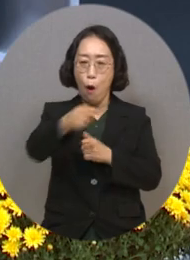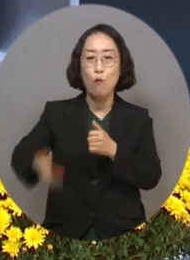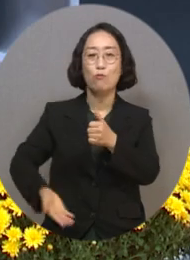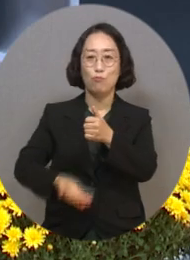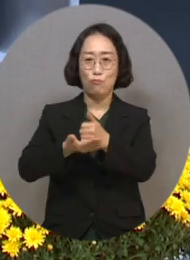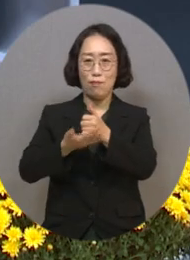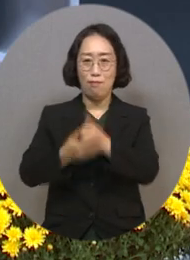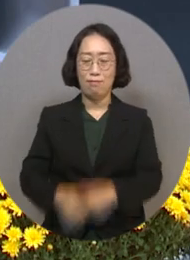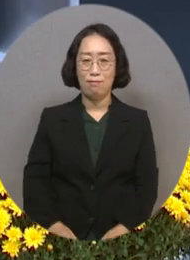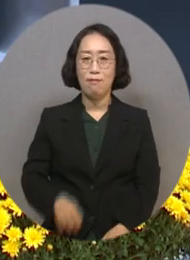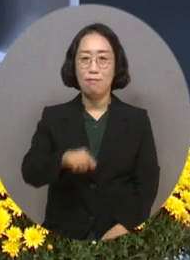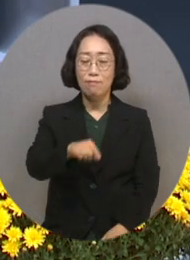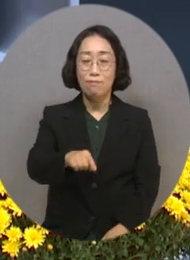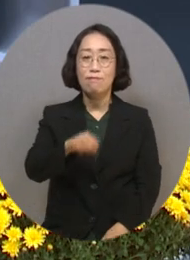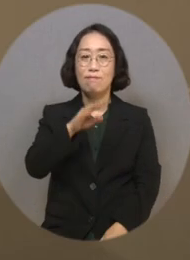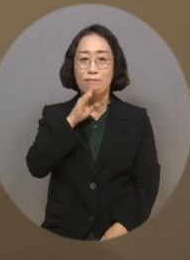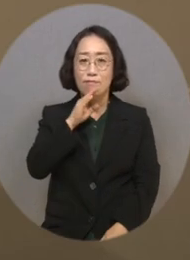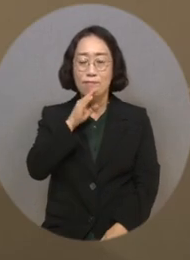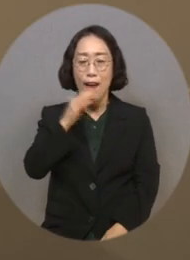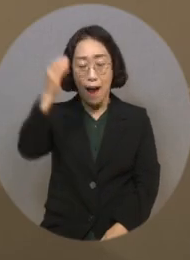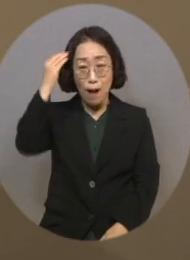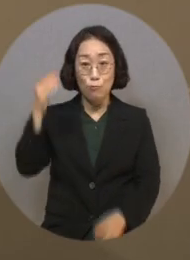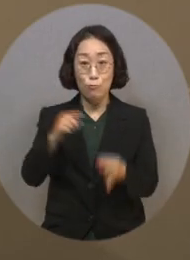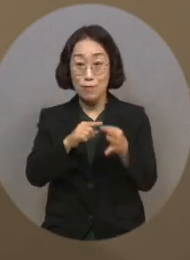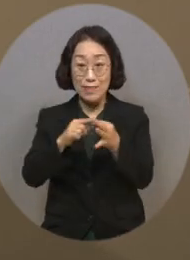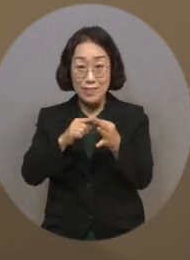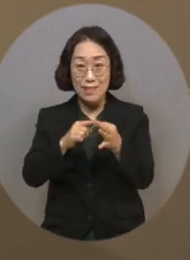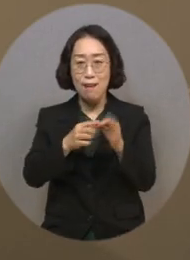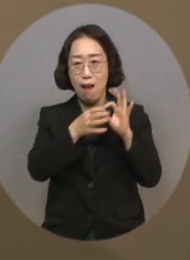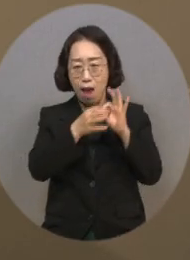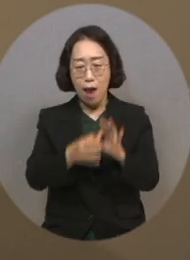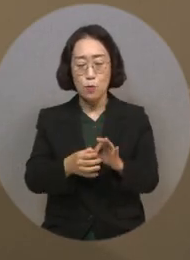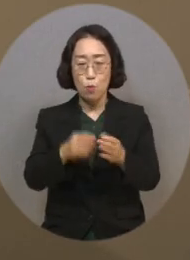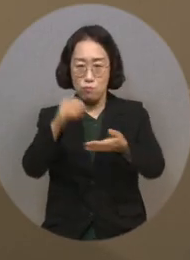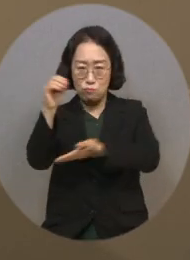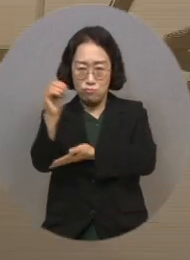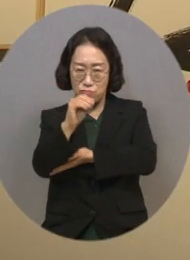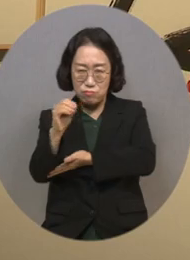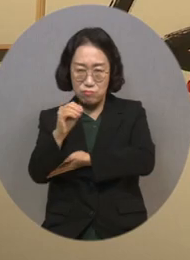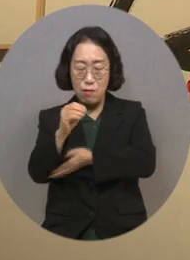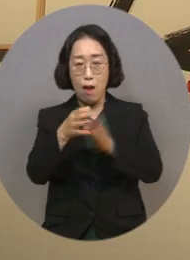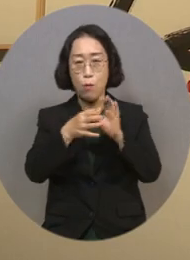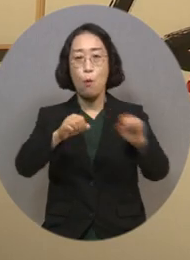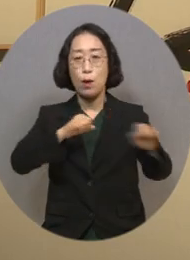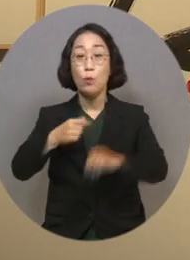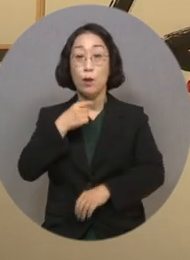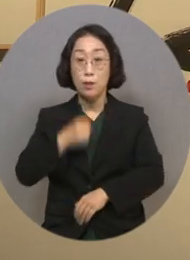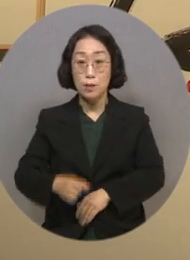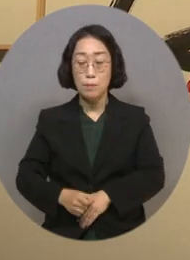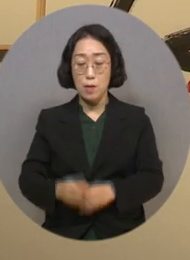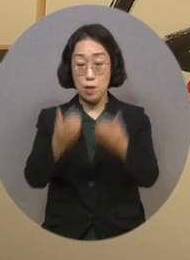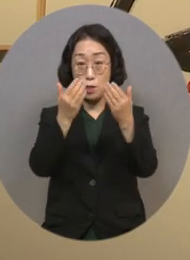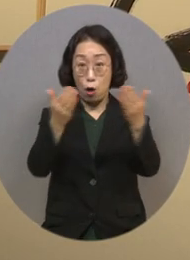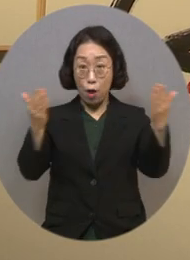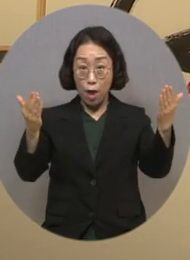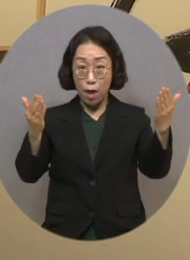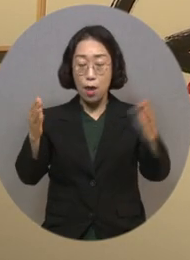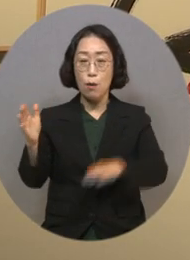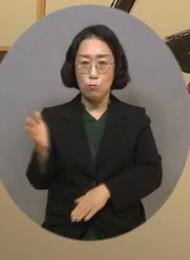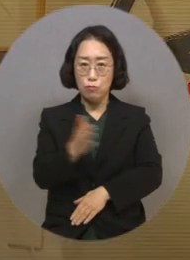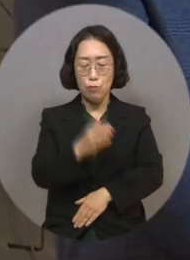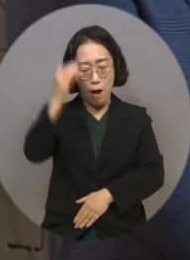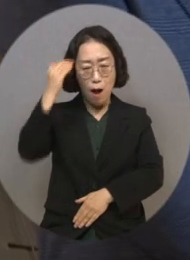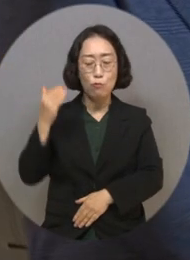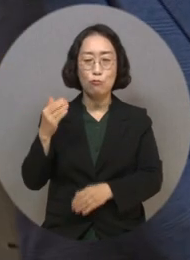앞으로도 한글 서예를 중심으로 작품 활동을 계속해 나가겠다는 계획을 밝혔으며 이번 서예전을 통해 한글 서예의